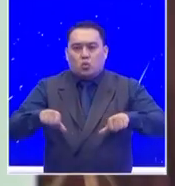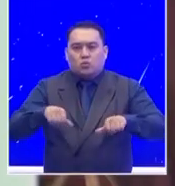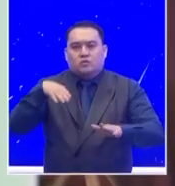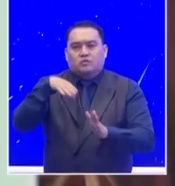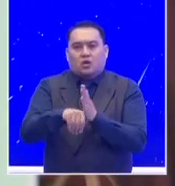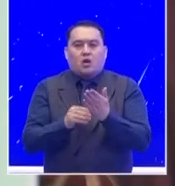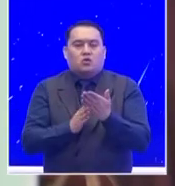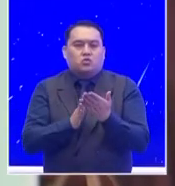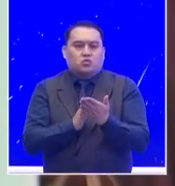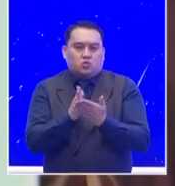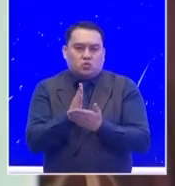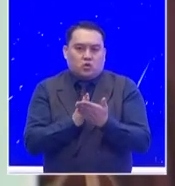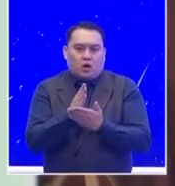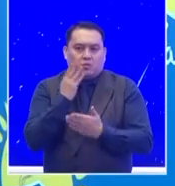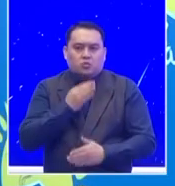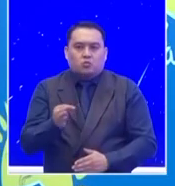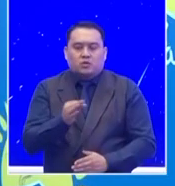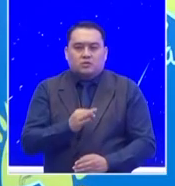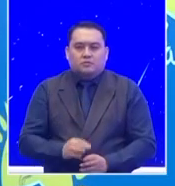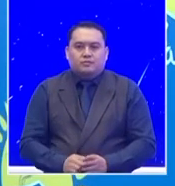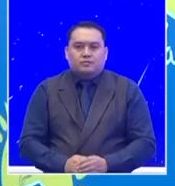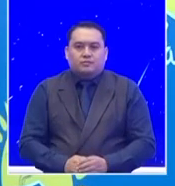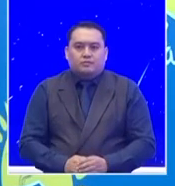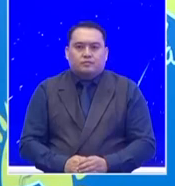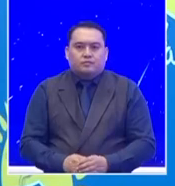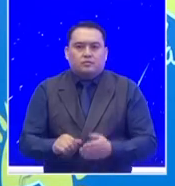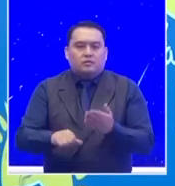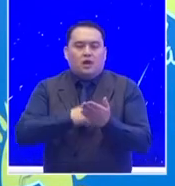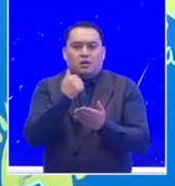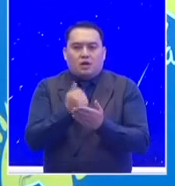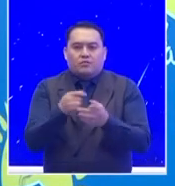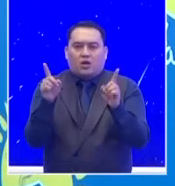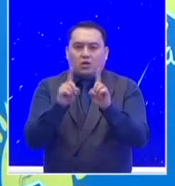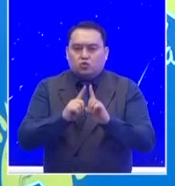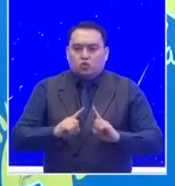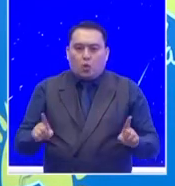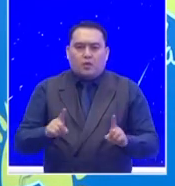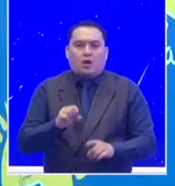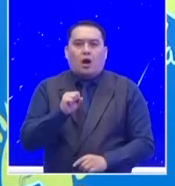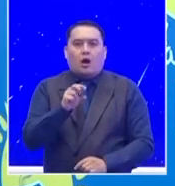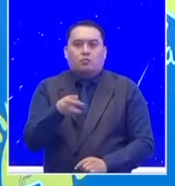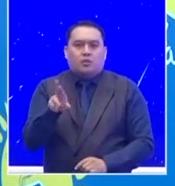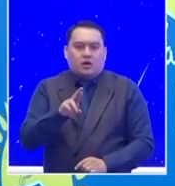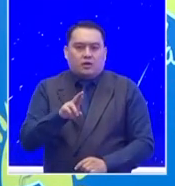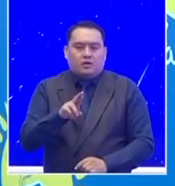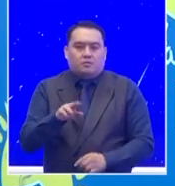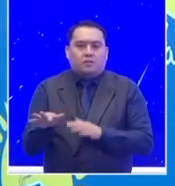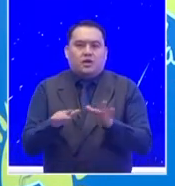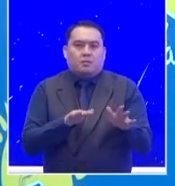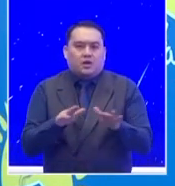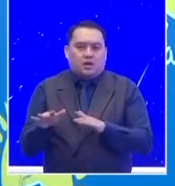составе заслуженных деятелей Алматинской области. Главная особенность данного абаевского чтения, данного